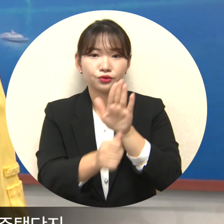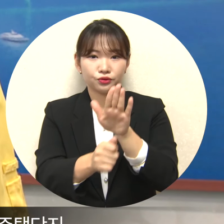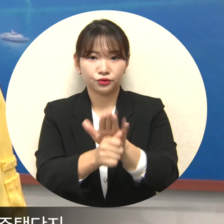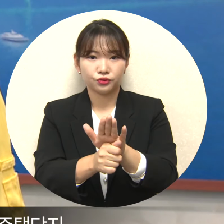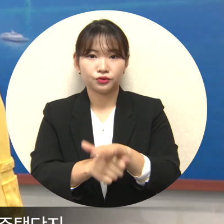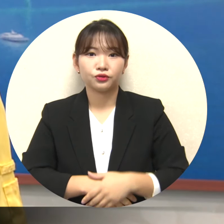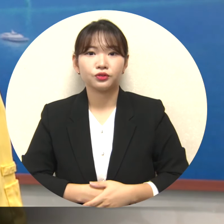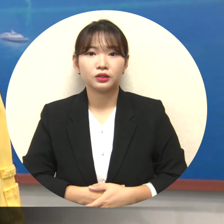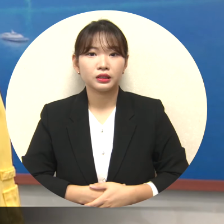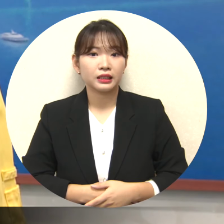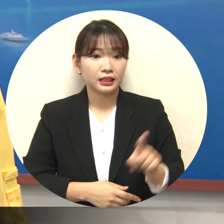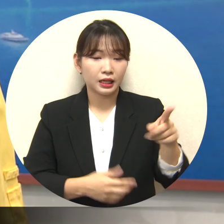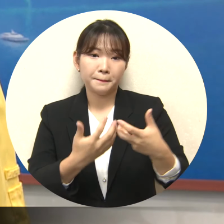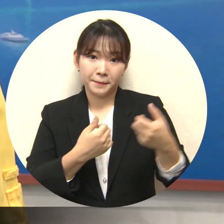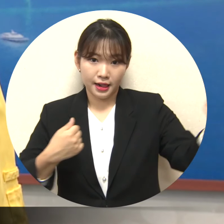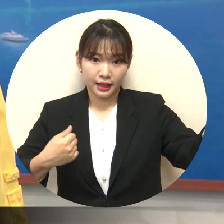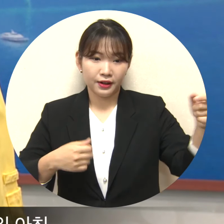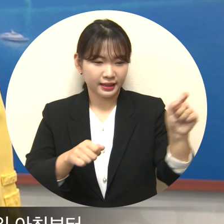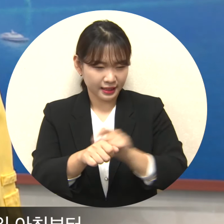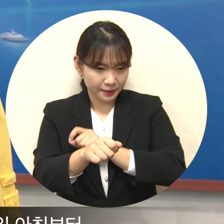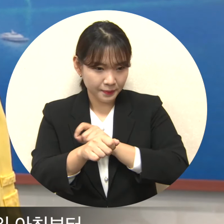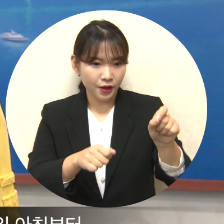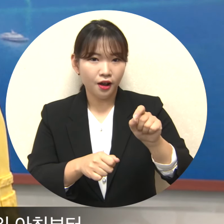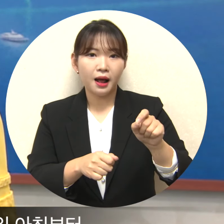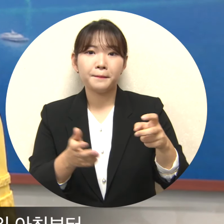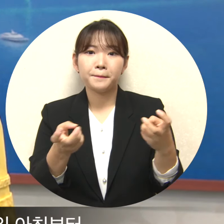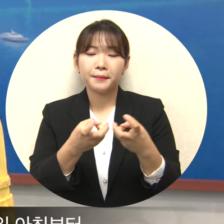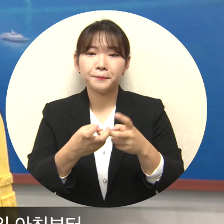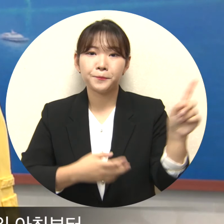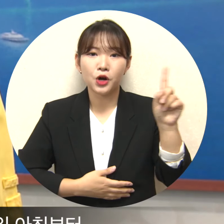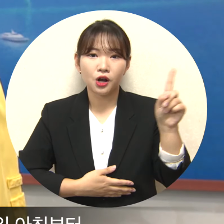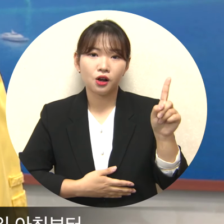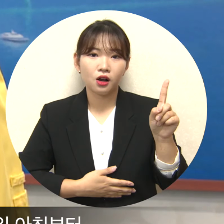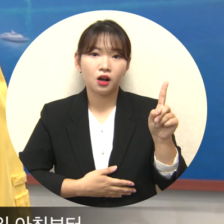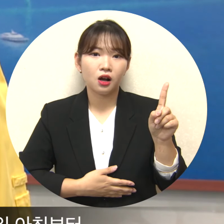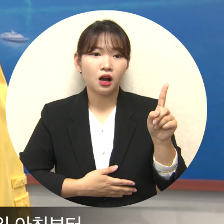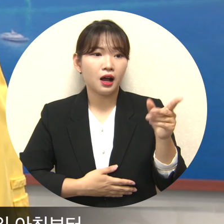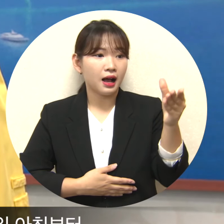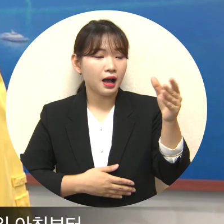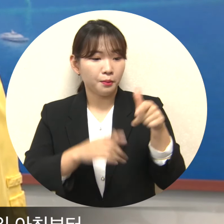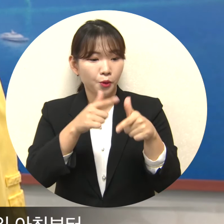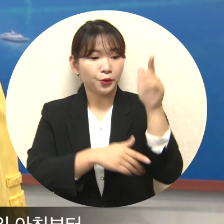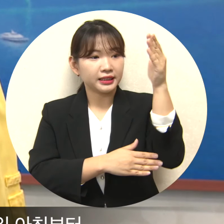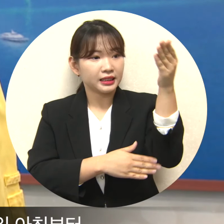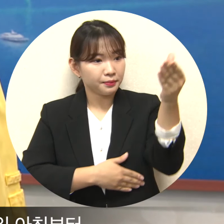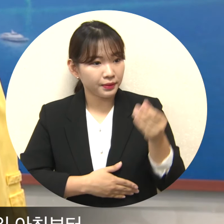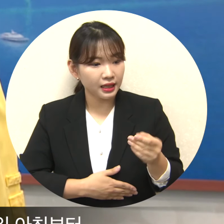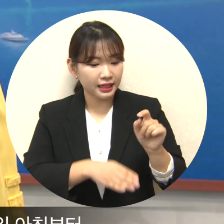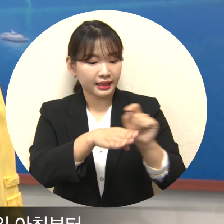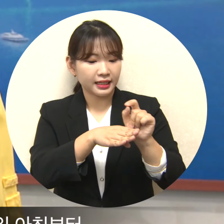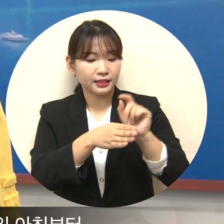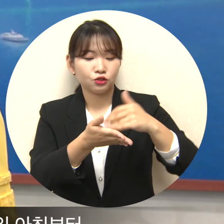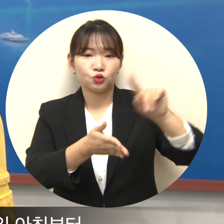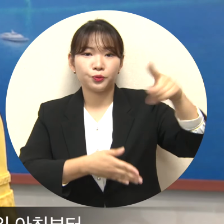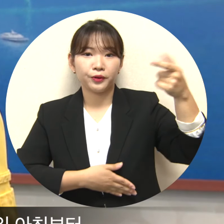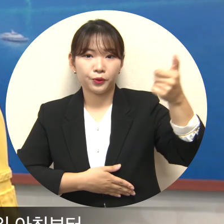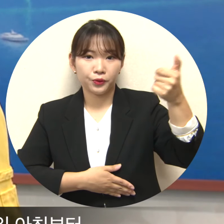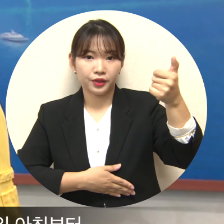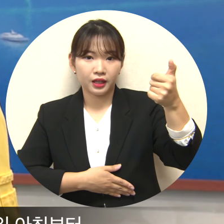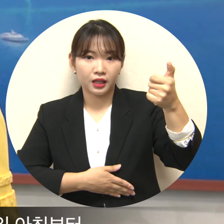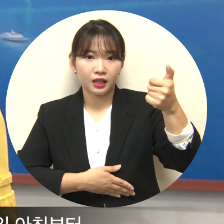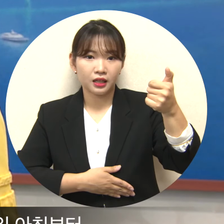이와 별도로 특단의 수송 대책으로 천원 임차택시 150대를